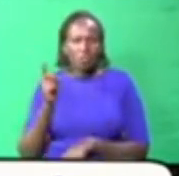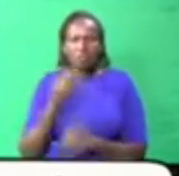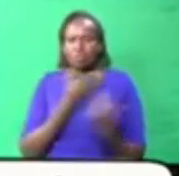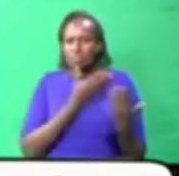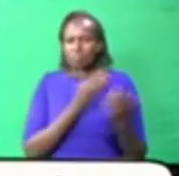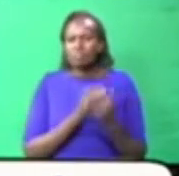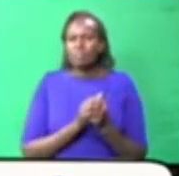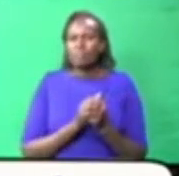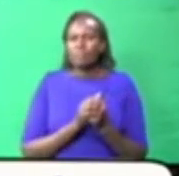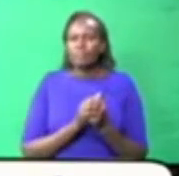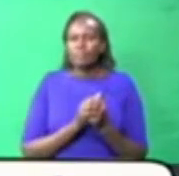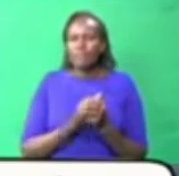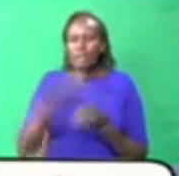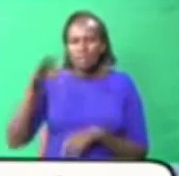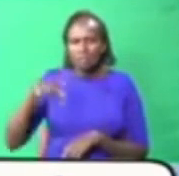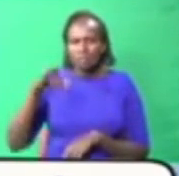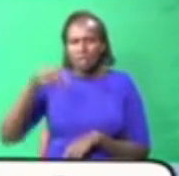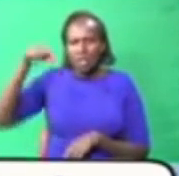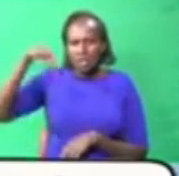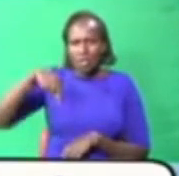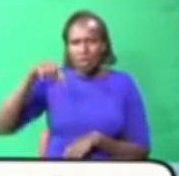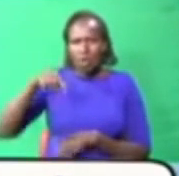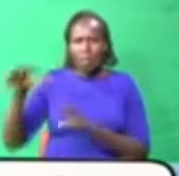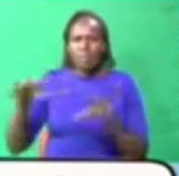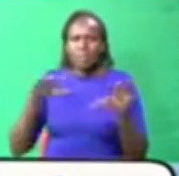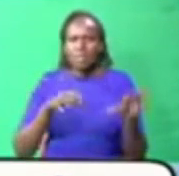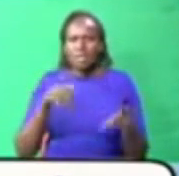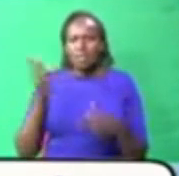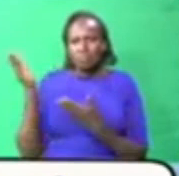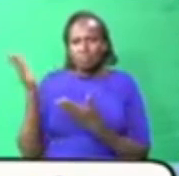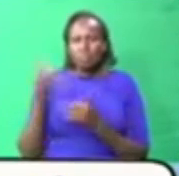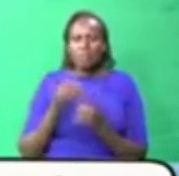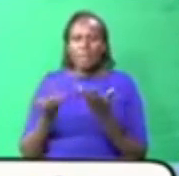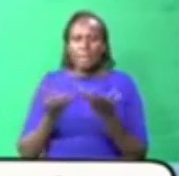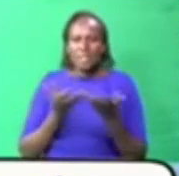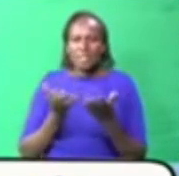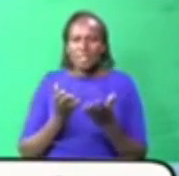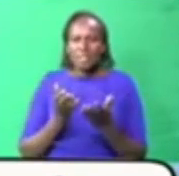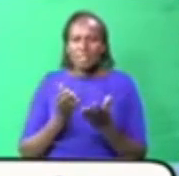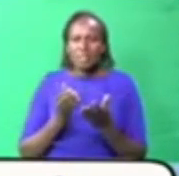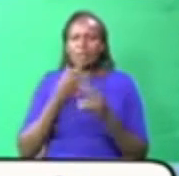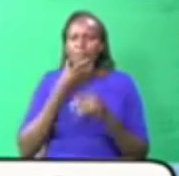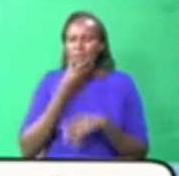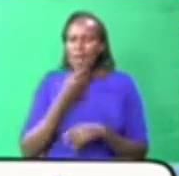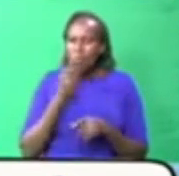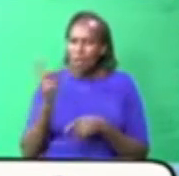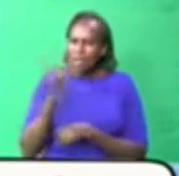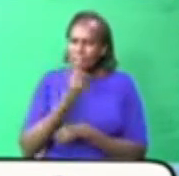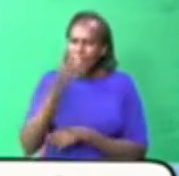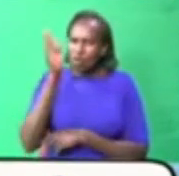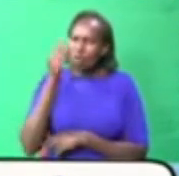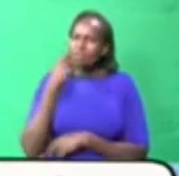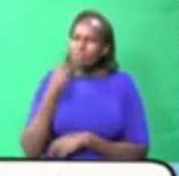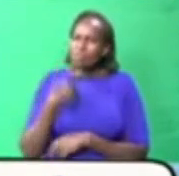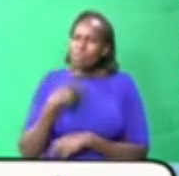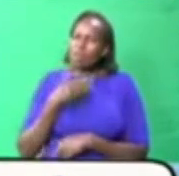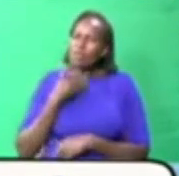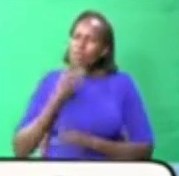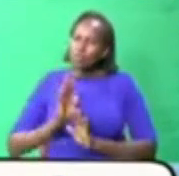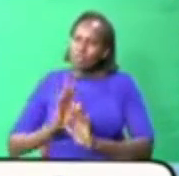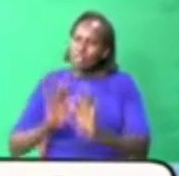Soa kule soko ya Gikomba. I was a businessman there. And at one point Mungu akaniambia, nataka uache biashara